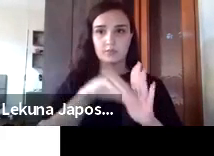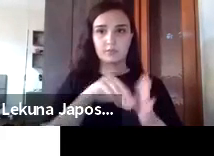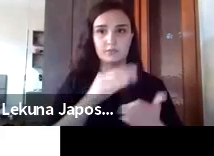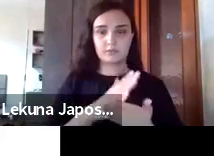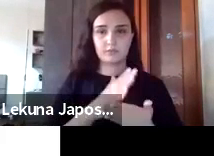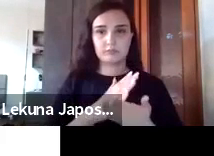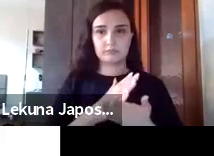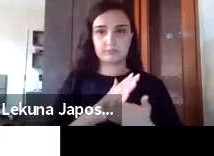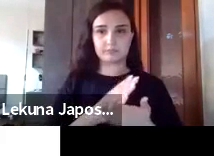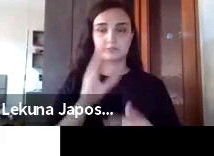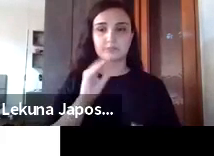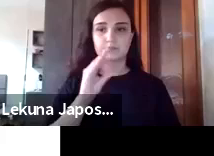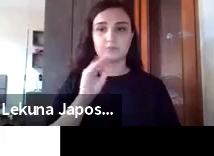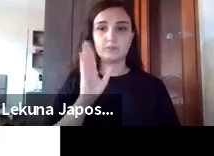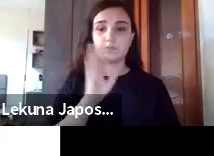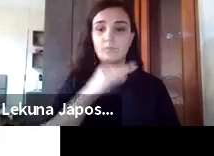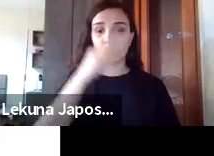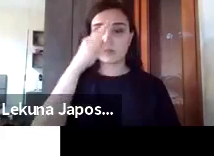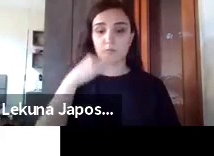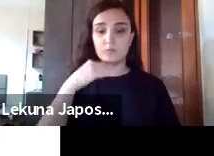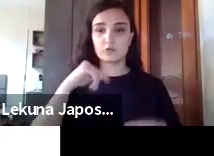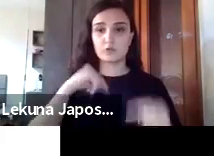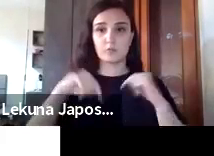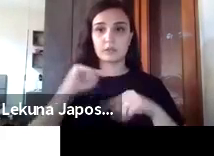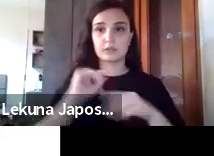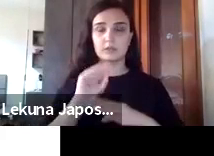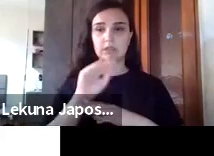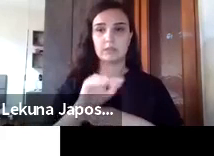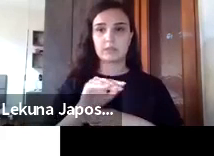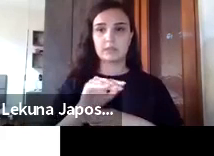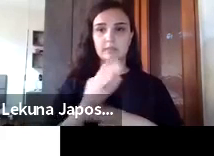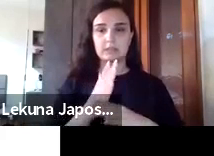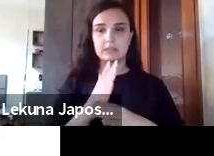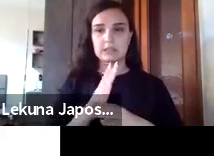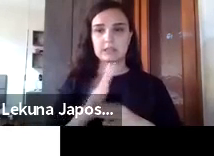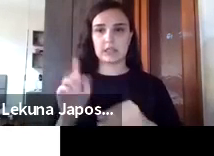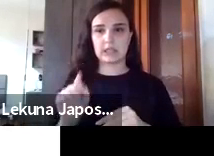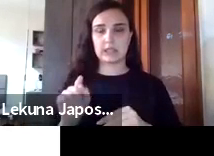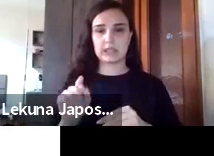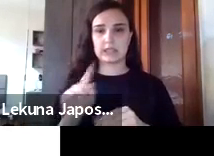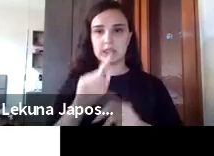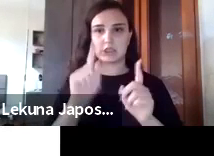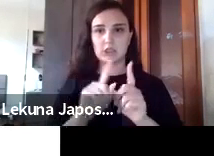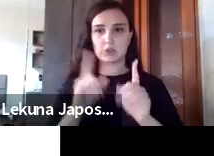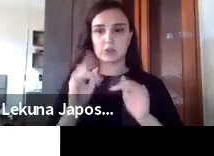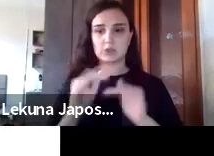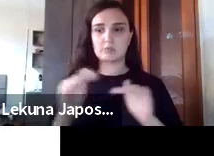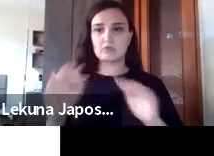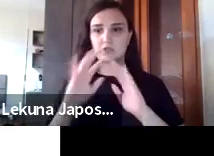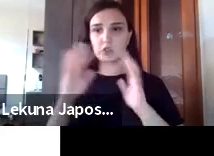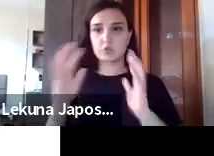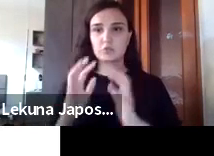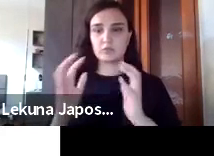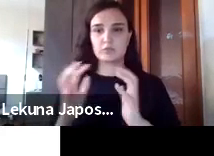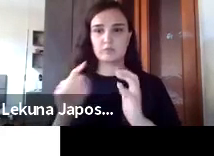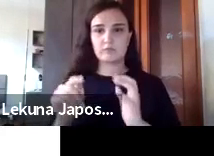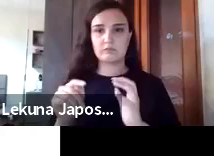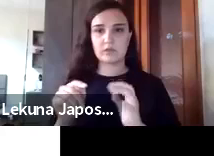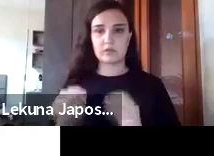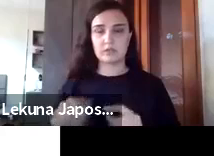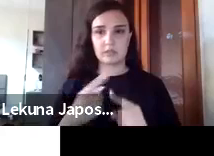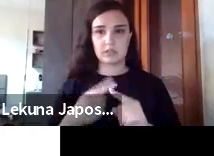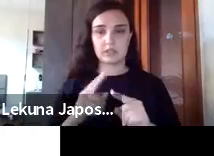და როდესაც მშობელი ხდები, ემატება ესე ცალკე კომპონენტად თითქოს ბავშვზე სრულვა,